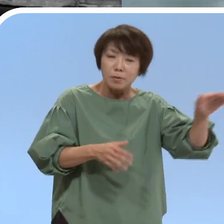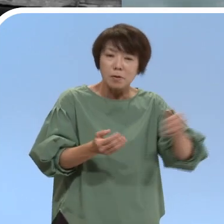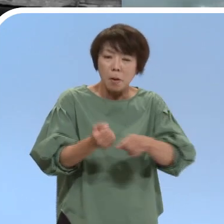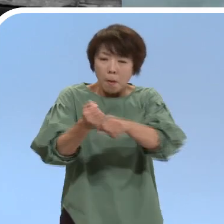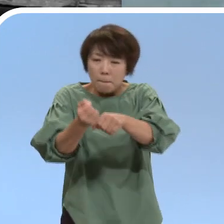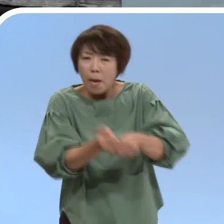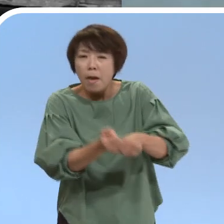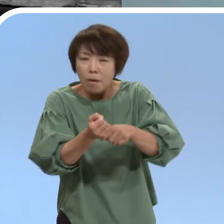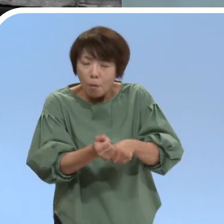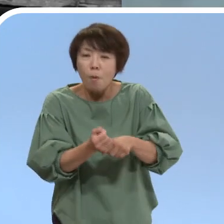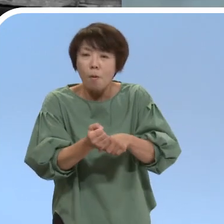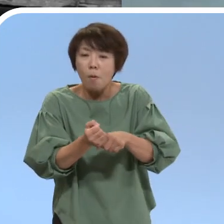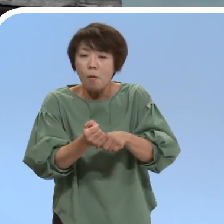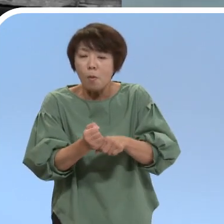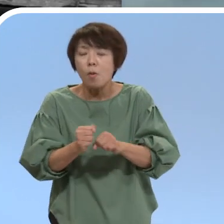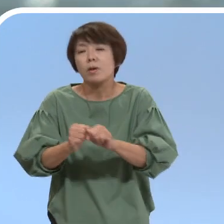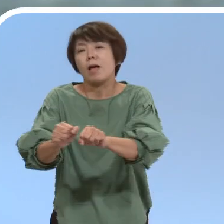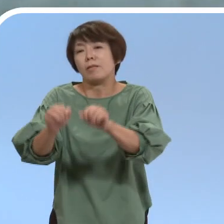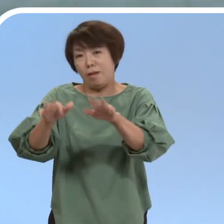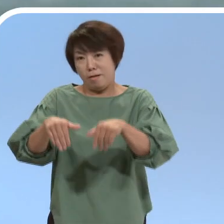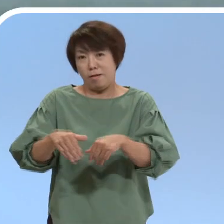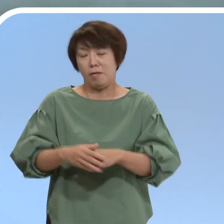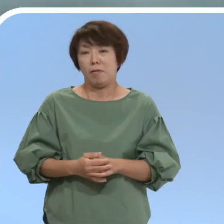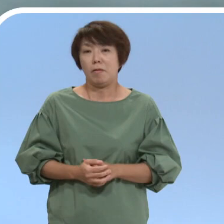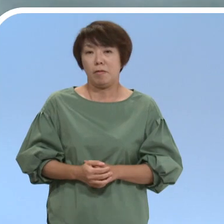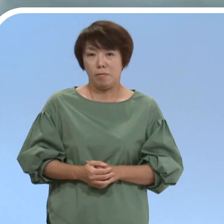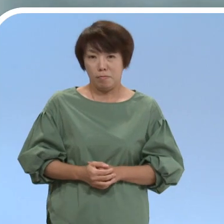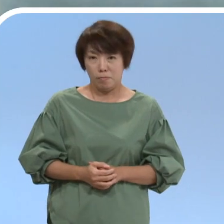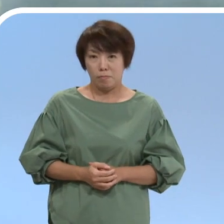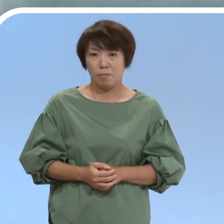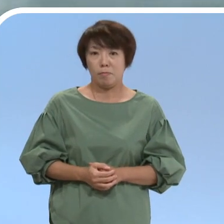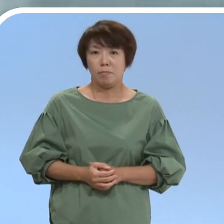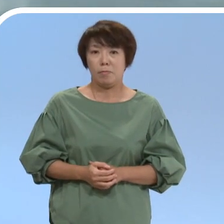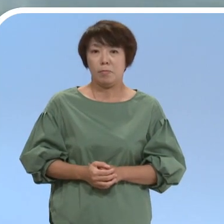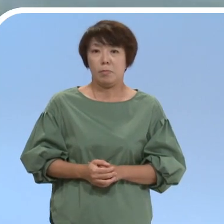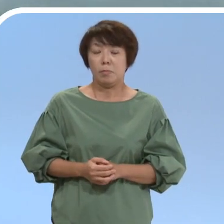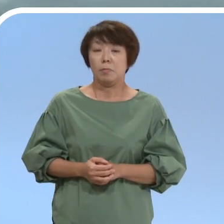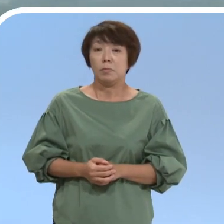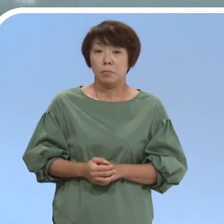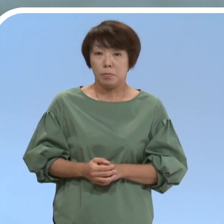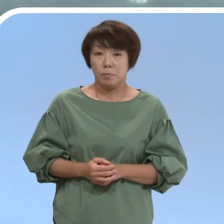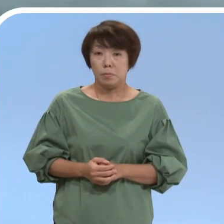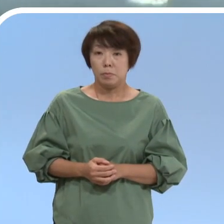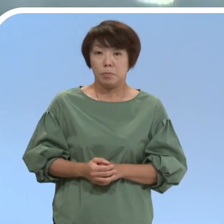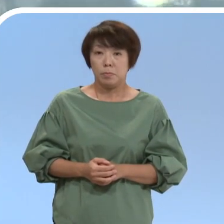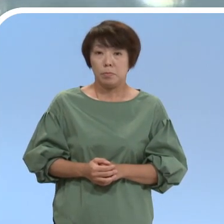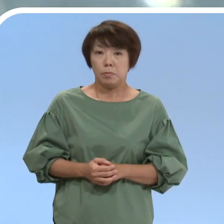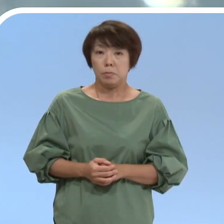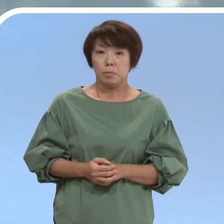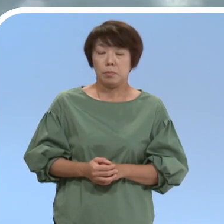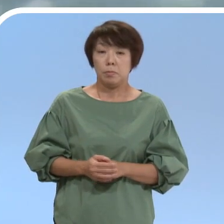ペーロンを懐かしみ、造船所の海上運動会として発展させたと言われています。